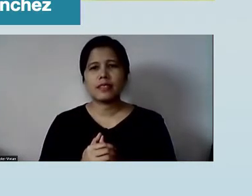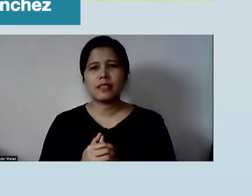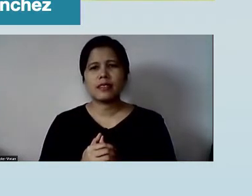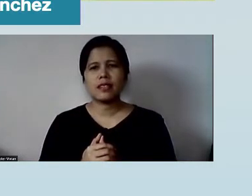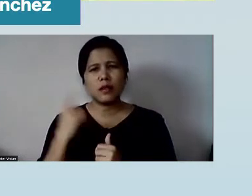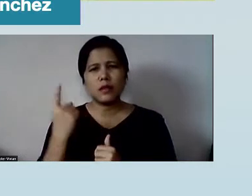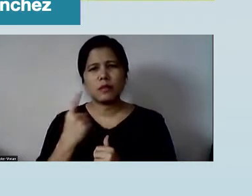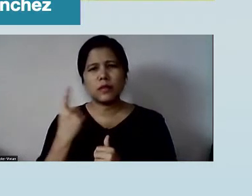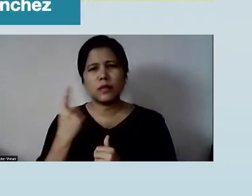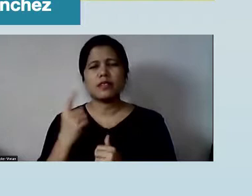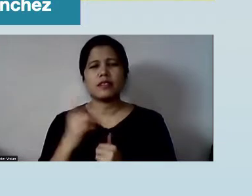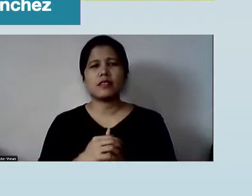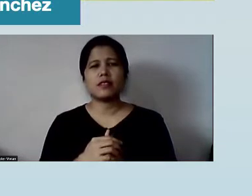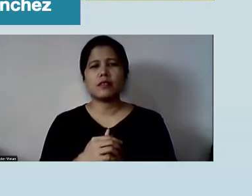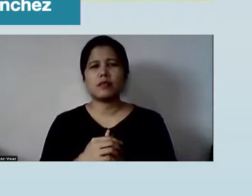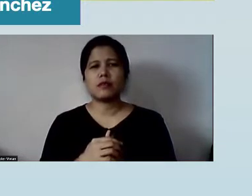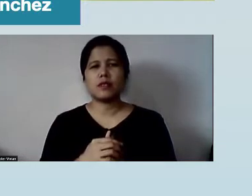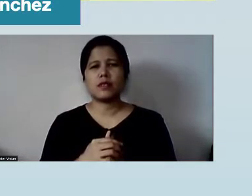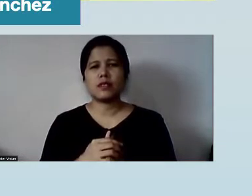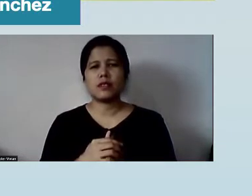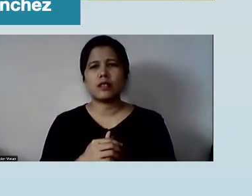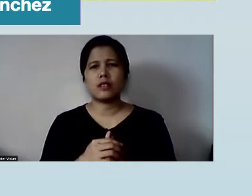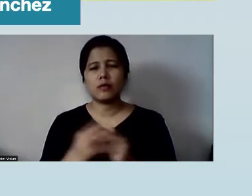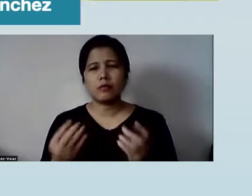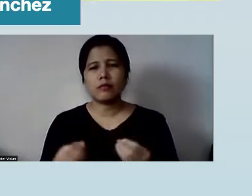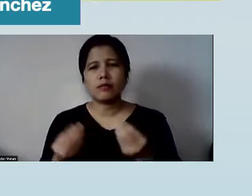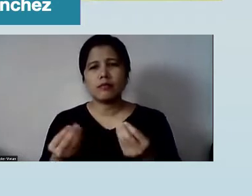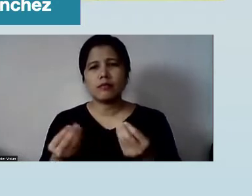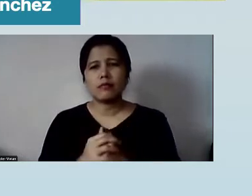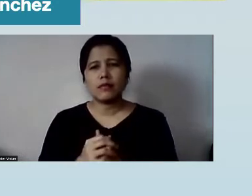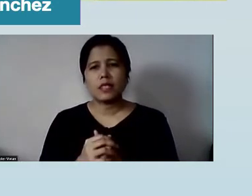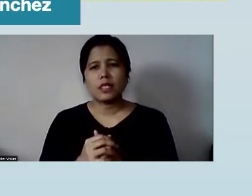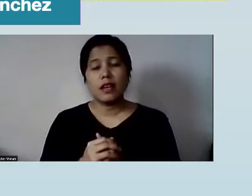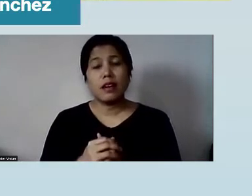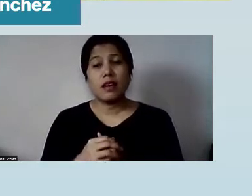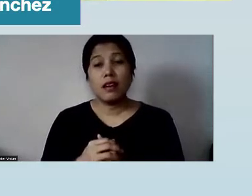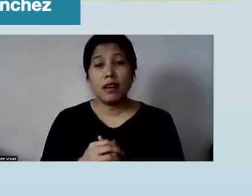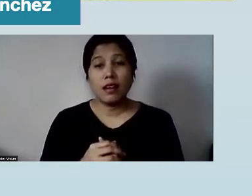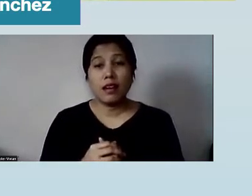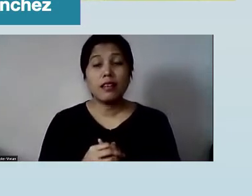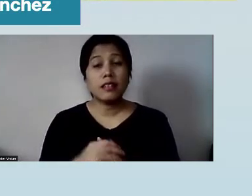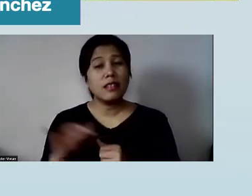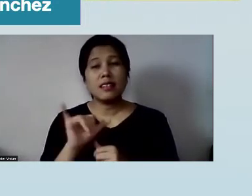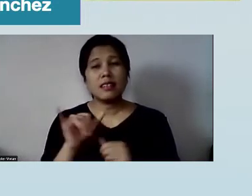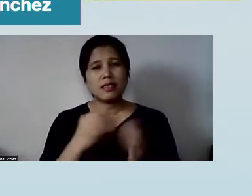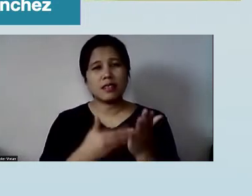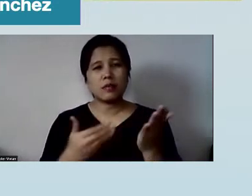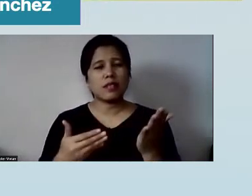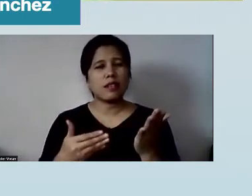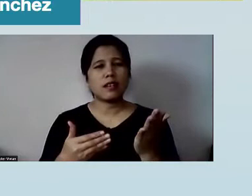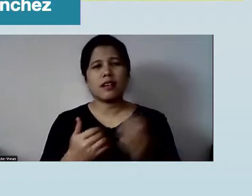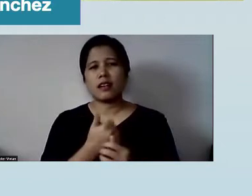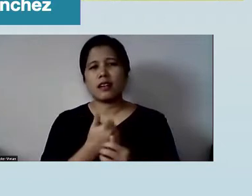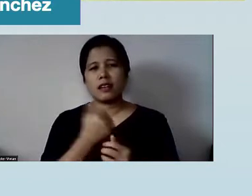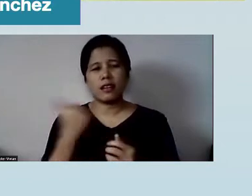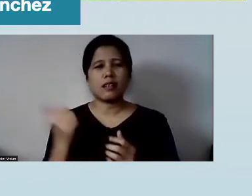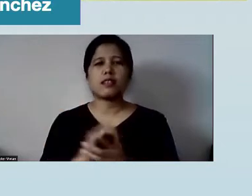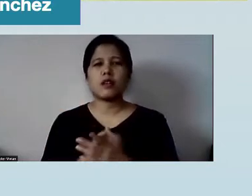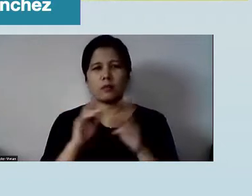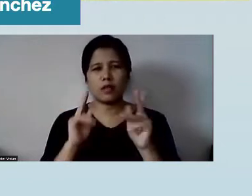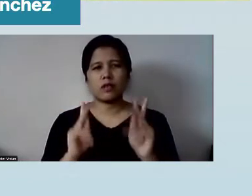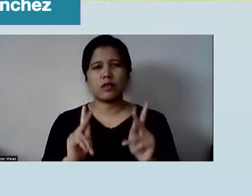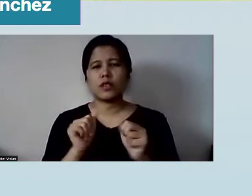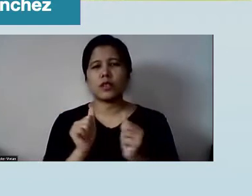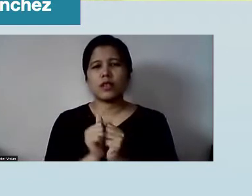na binubuli or palaging tinutukso ng maliit pa siya, no? And the same thing with other persons with disabilities.